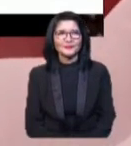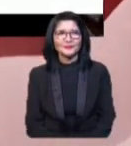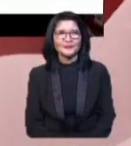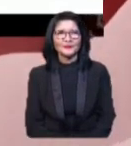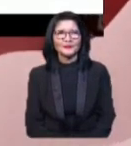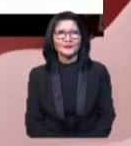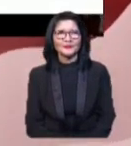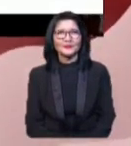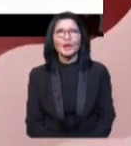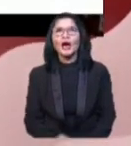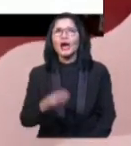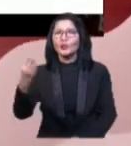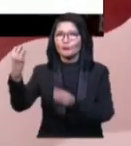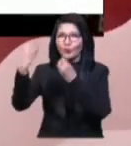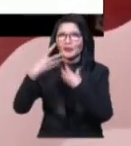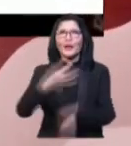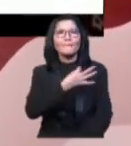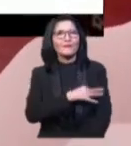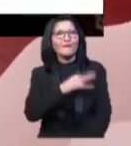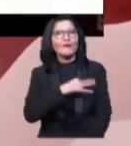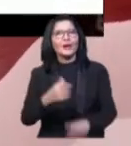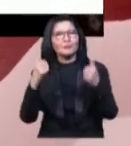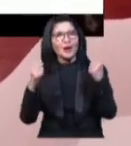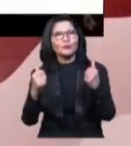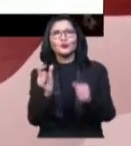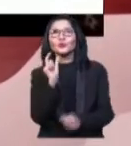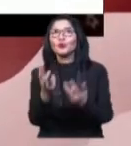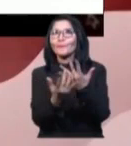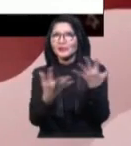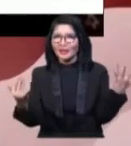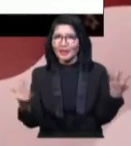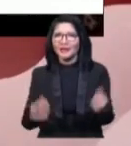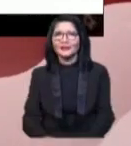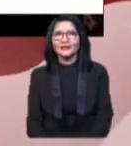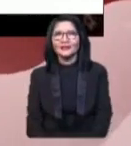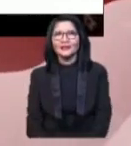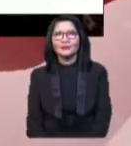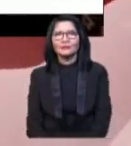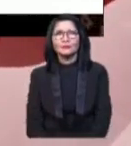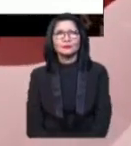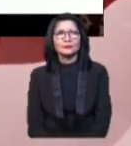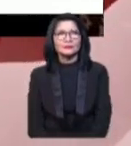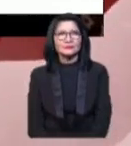informasinya, begitu bermanfaat sekali dan saya yakin masyarakat juga benar-benar bisa